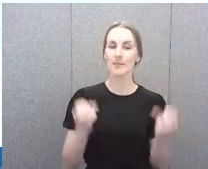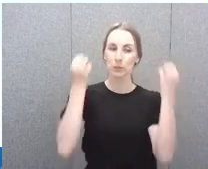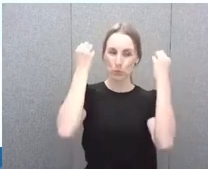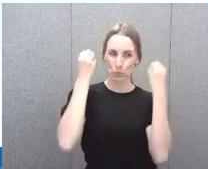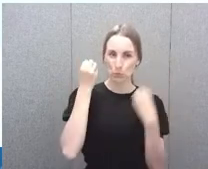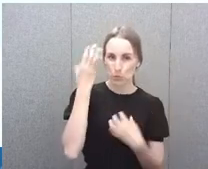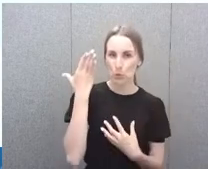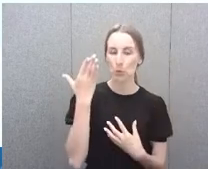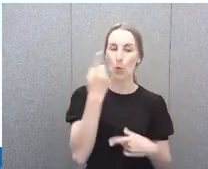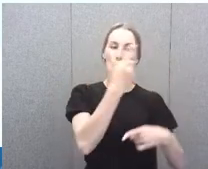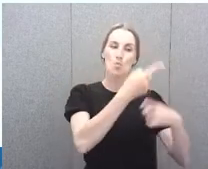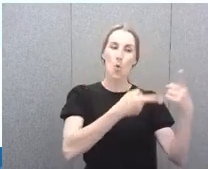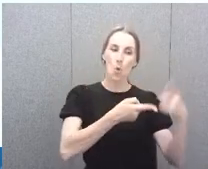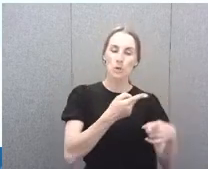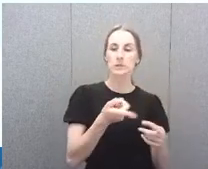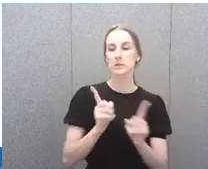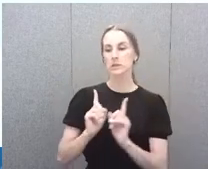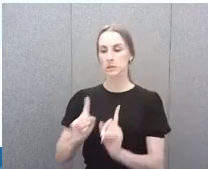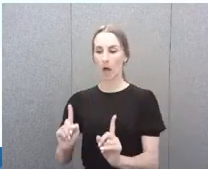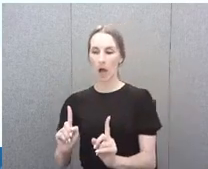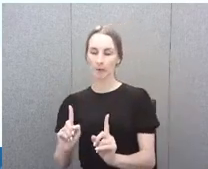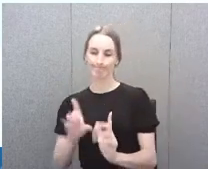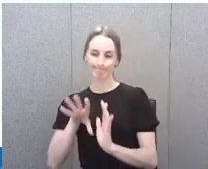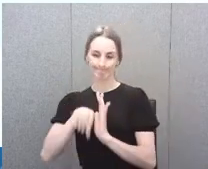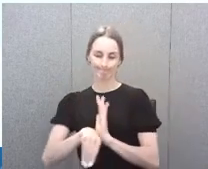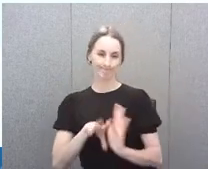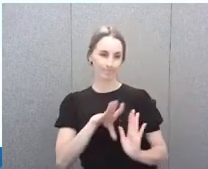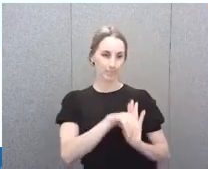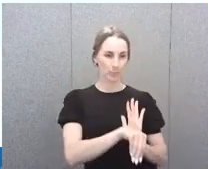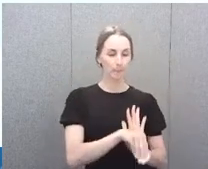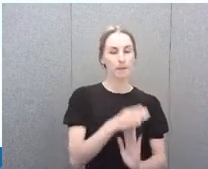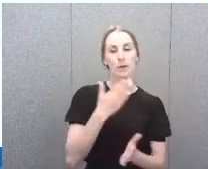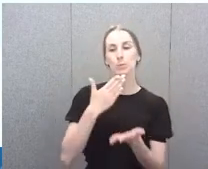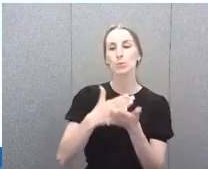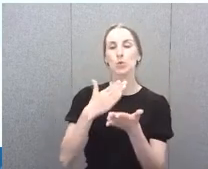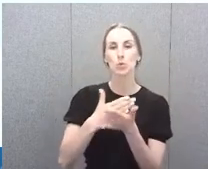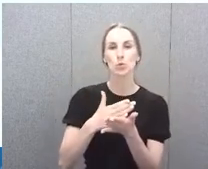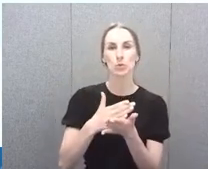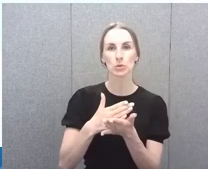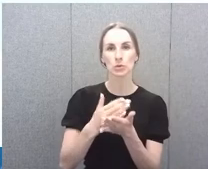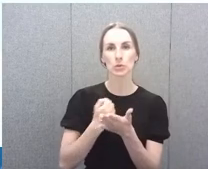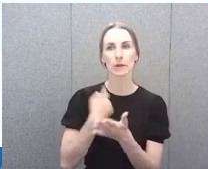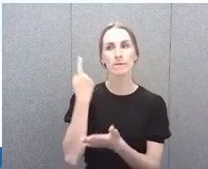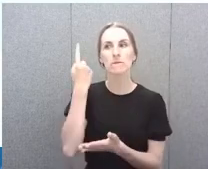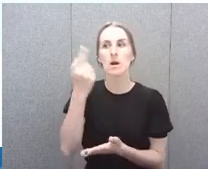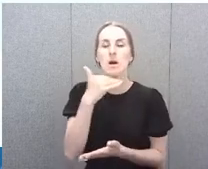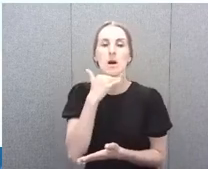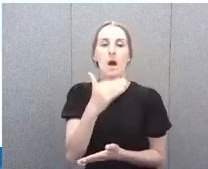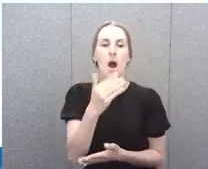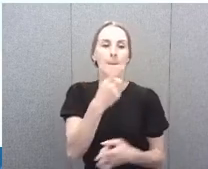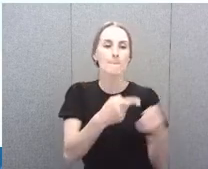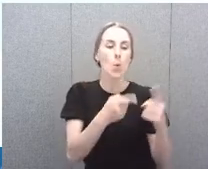Да, понимая и политический, и контекст безопасности,